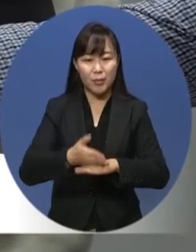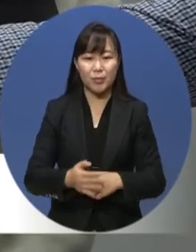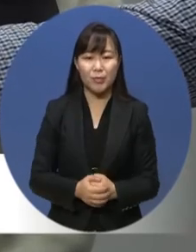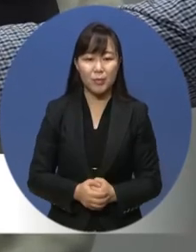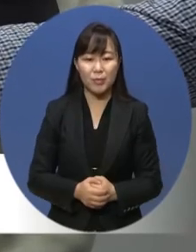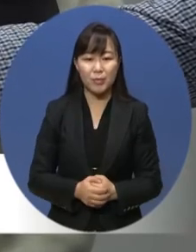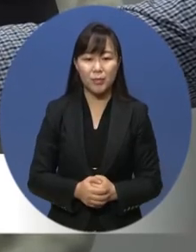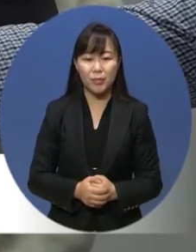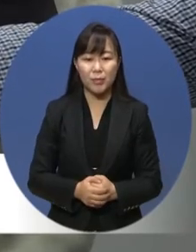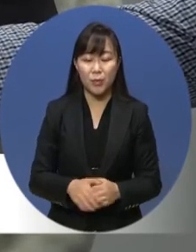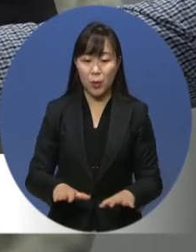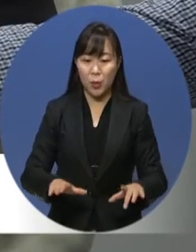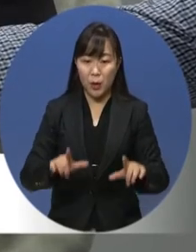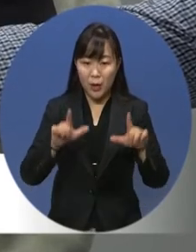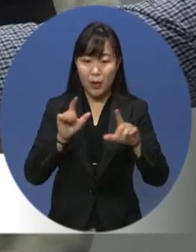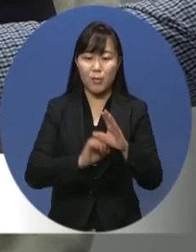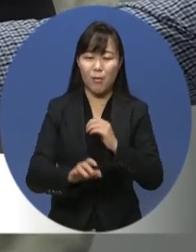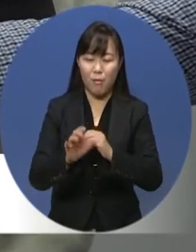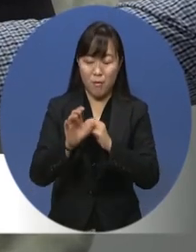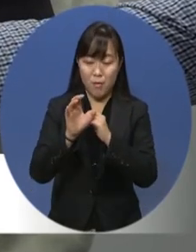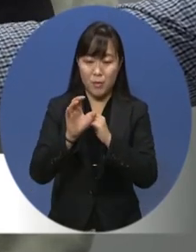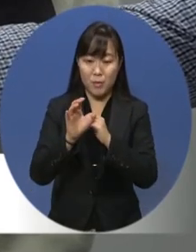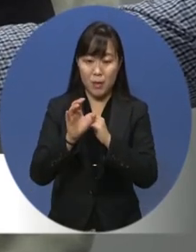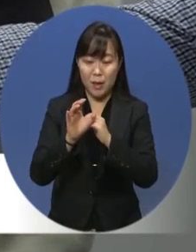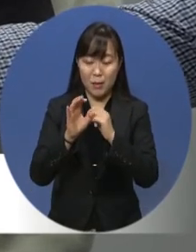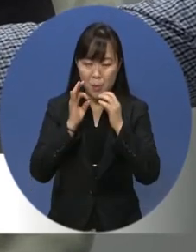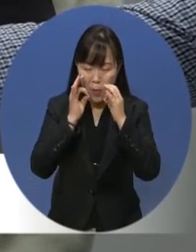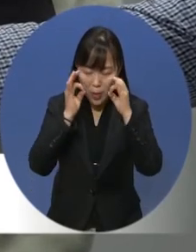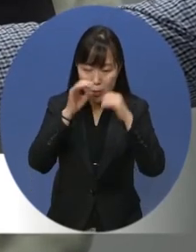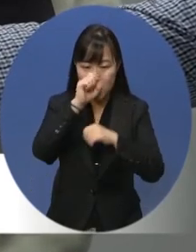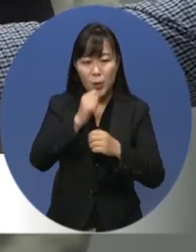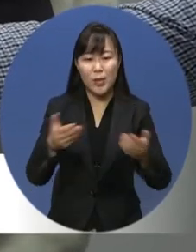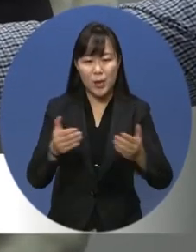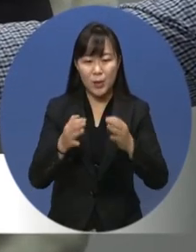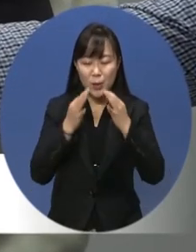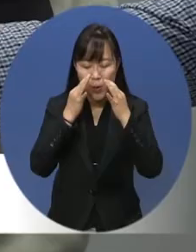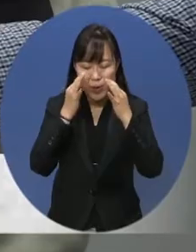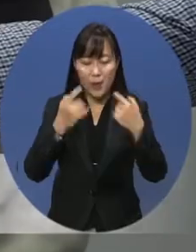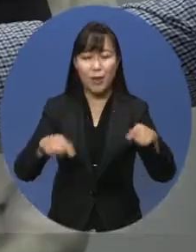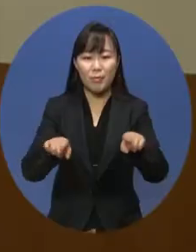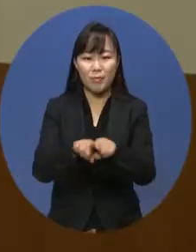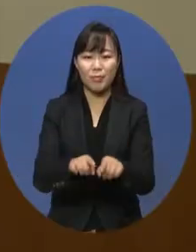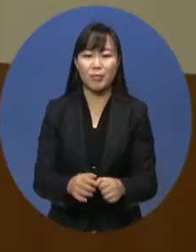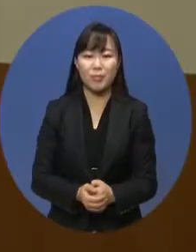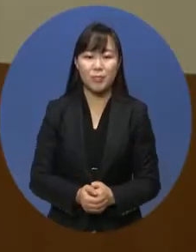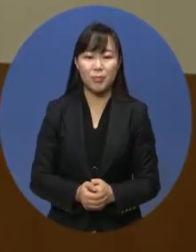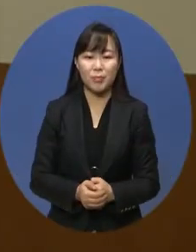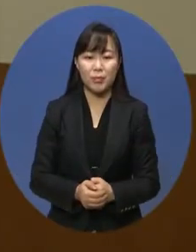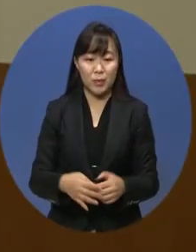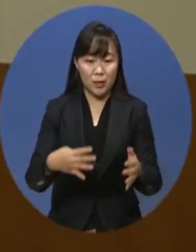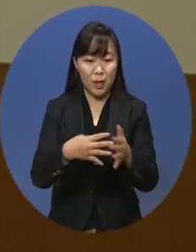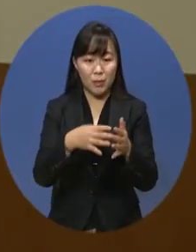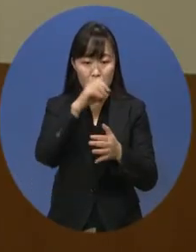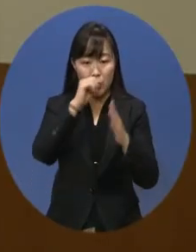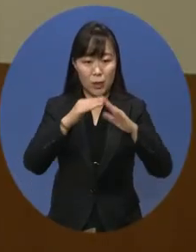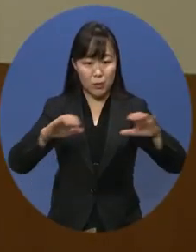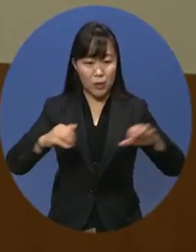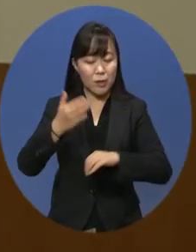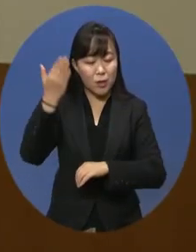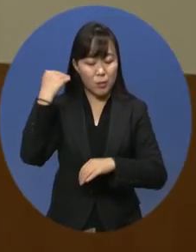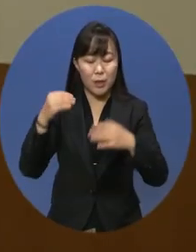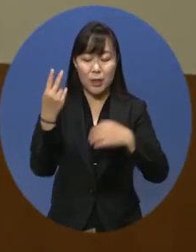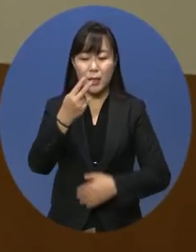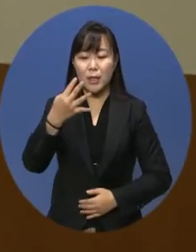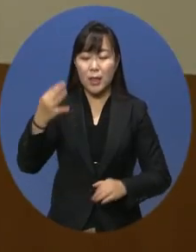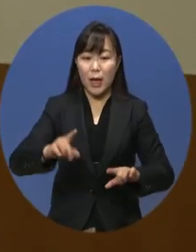모르겠어요. 올해 조금 더힘 닿는 데까지 좋은 일 최선을 다해서 함께 하겠습니다. 사단법인 좋은 이웃은